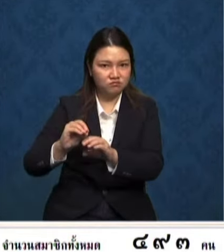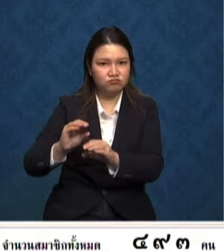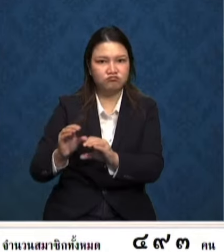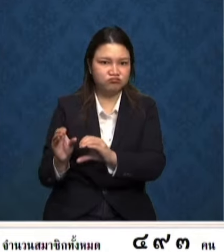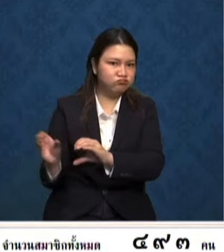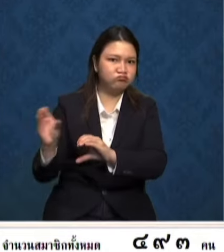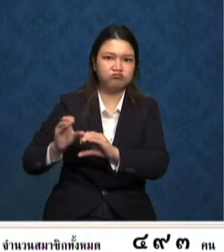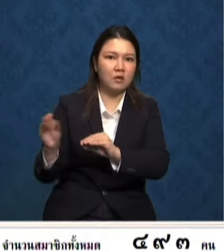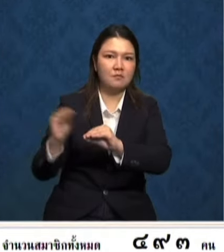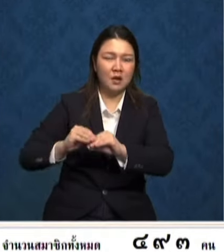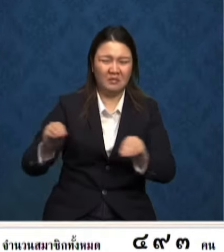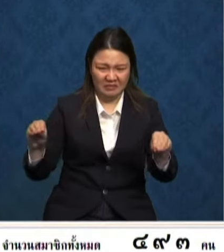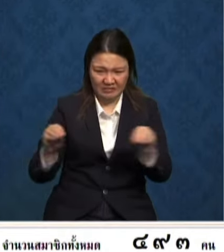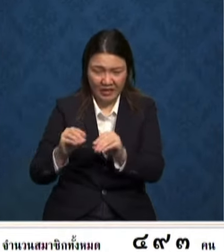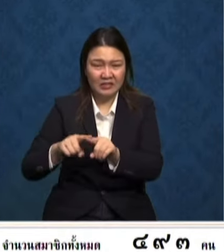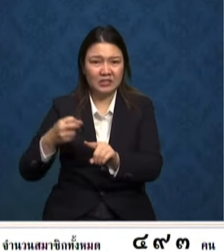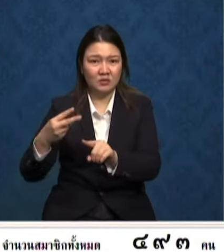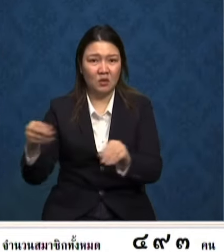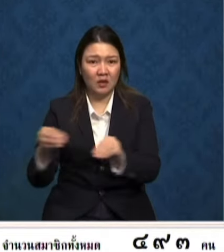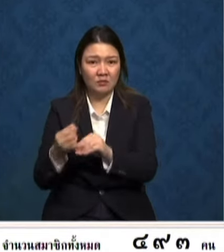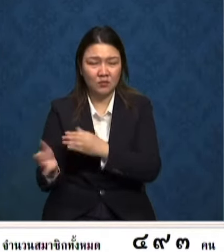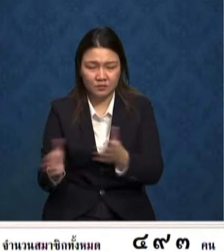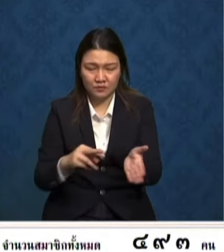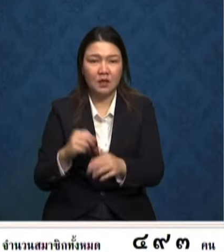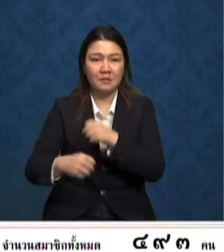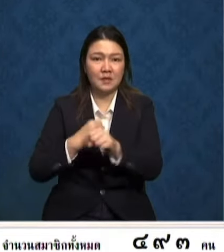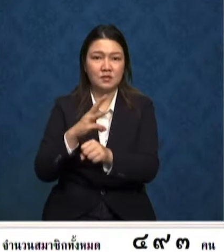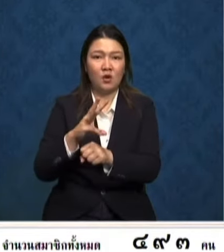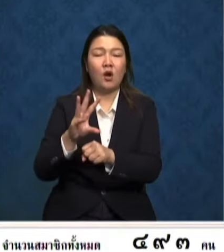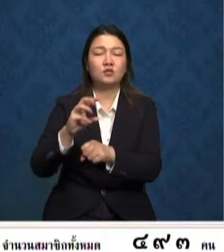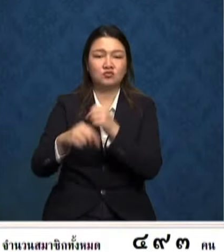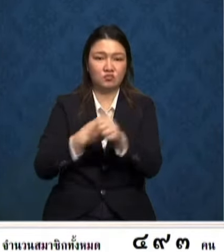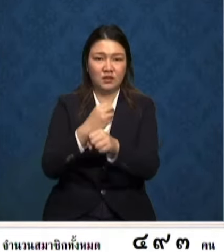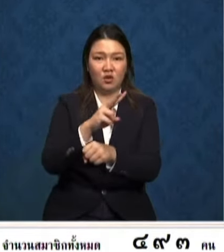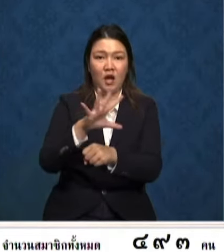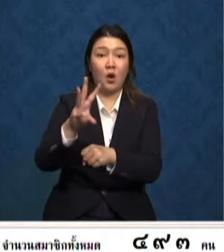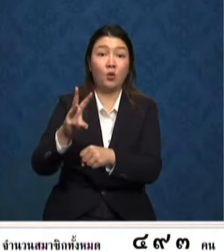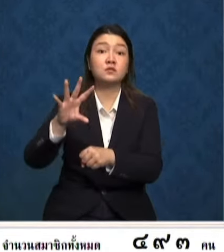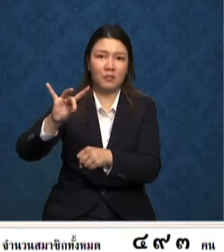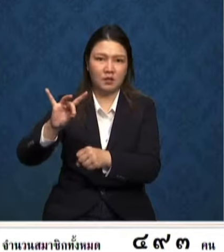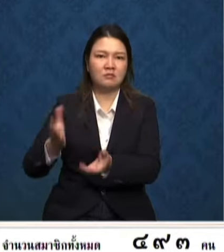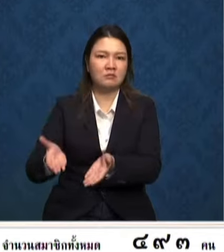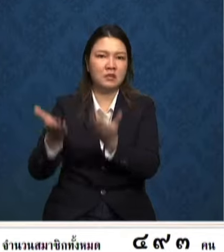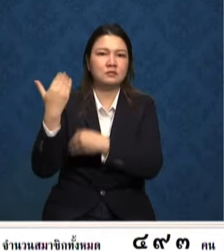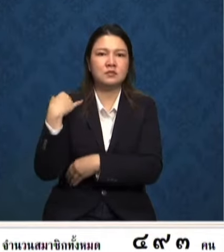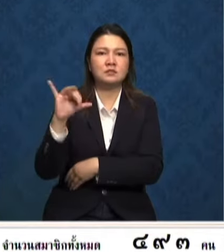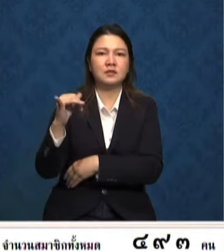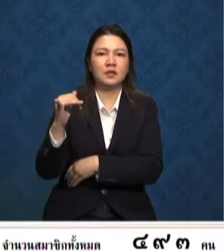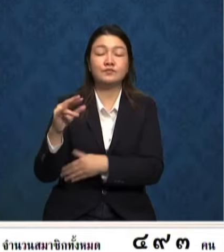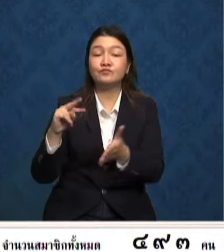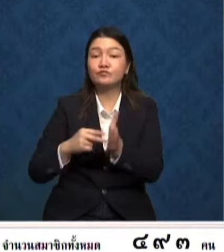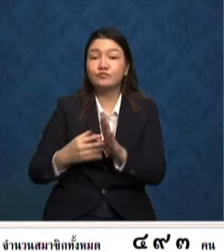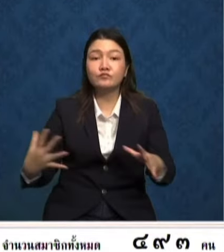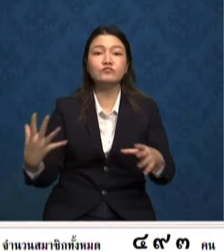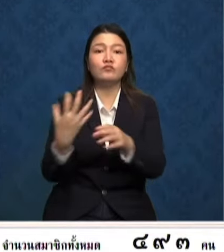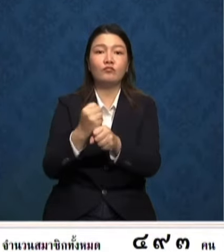ลังจะสิ้นสุดและปี2568ที่เรากำลังพิจารณาอยู่ในขณะนี้สรุปสั้นๆก็